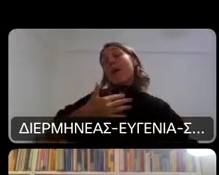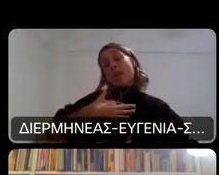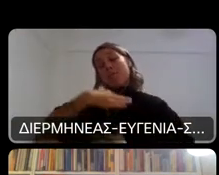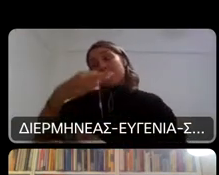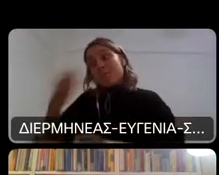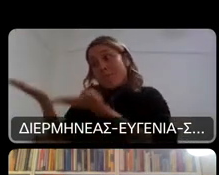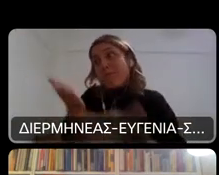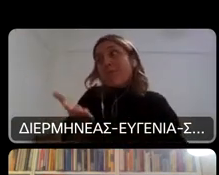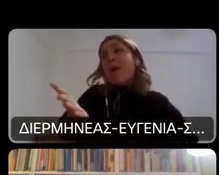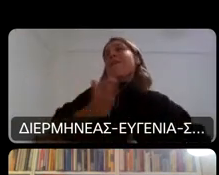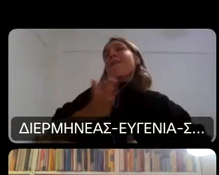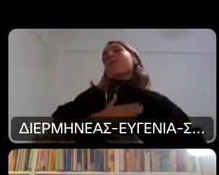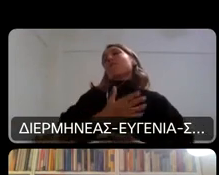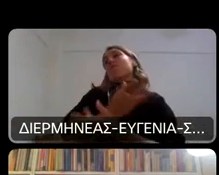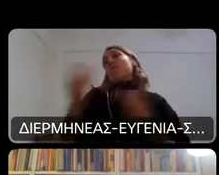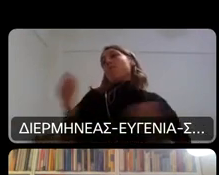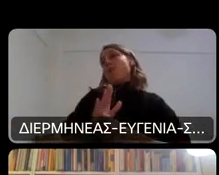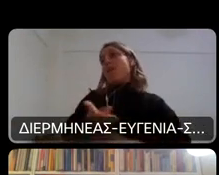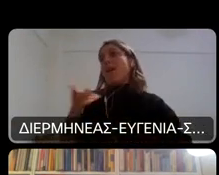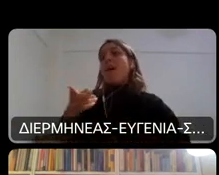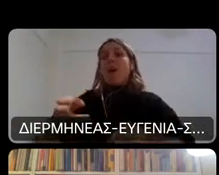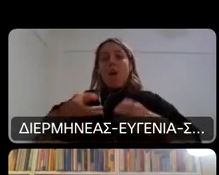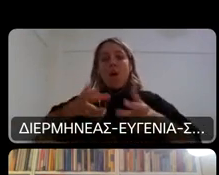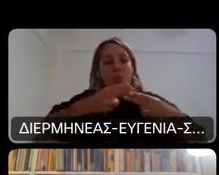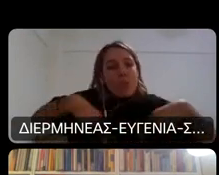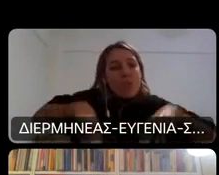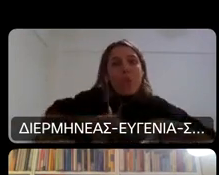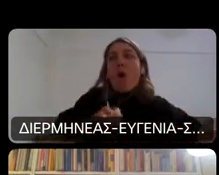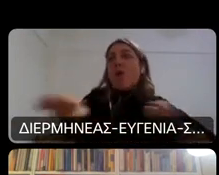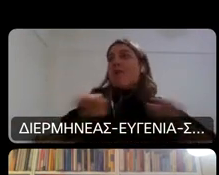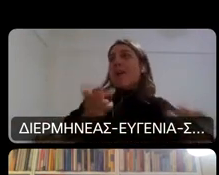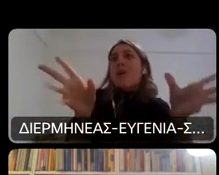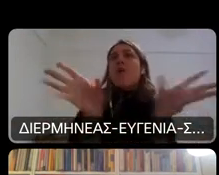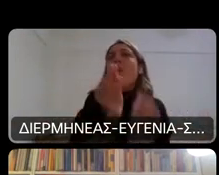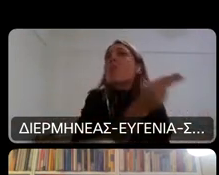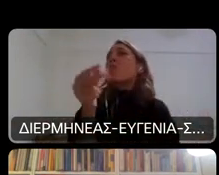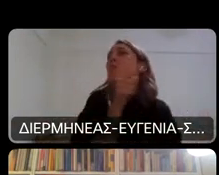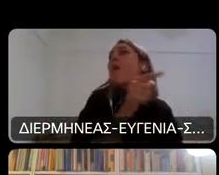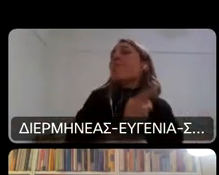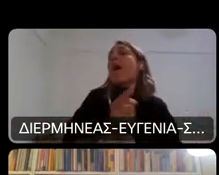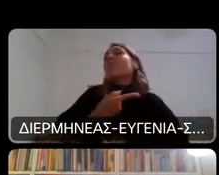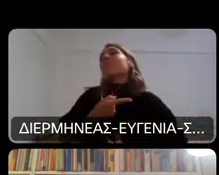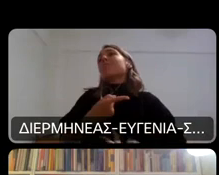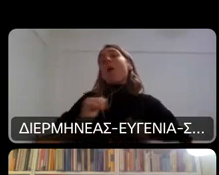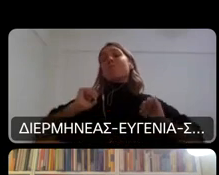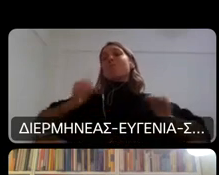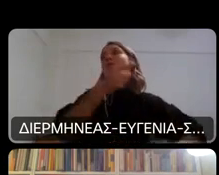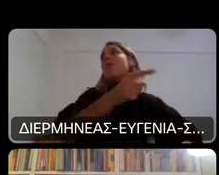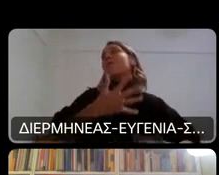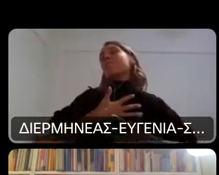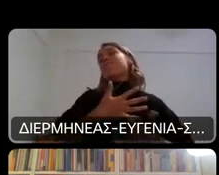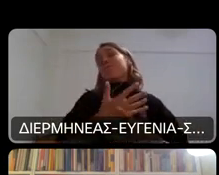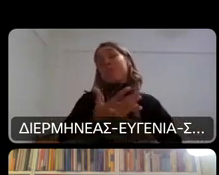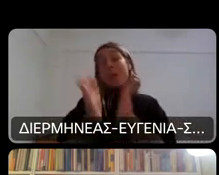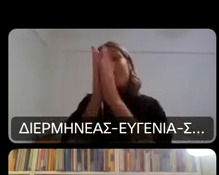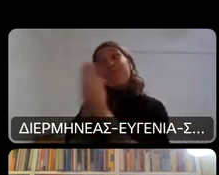και ευχαριστώ για αυτή την πρωτοβουλία της διοργάνωσης για το συγκεκριμένο θέμα. Θα ήθελα, Άννα, να σε παρακαλέσω,